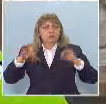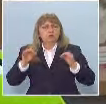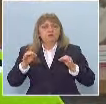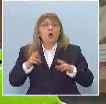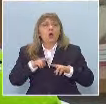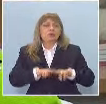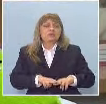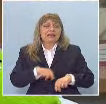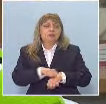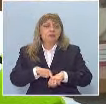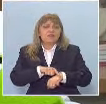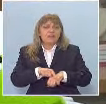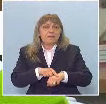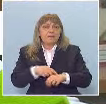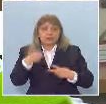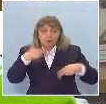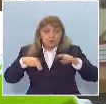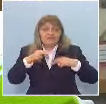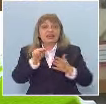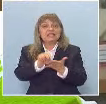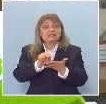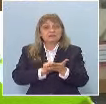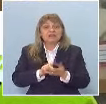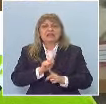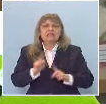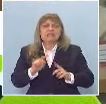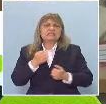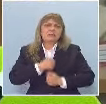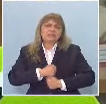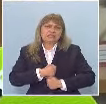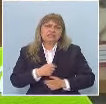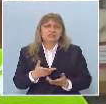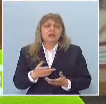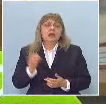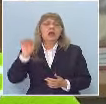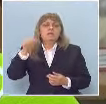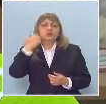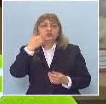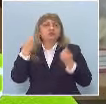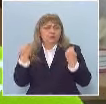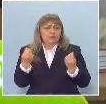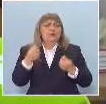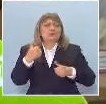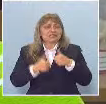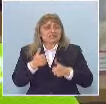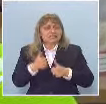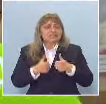проверят задачите. Не се притесних много. Беше много добре състезанието.